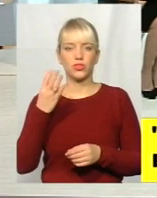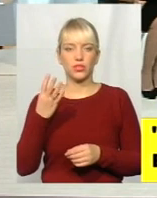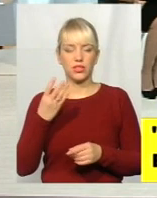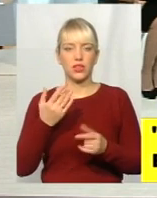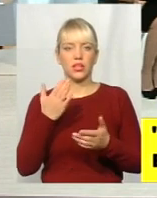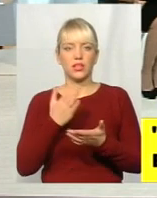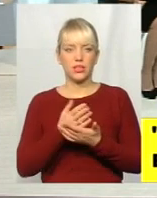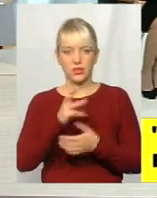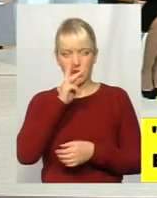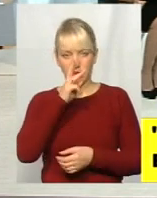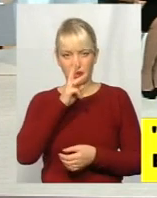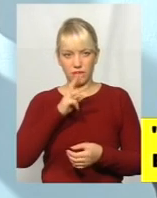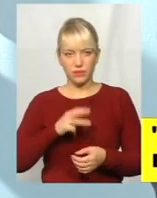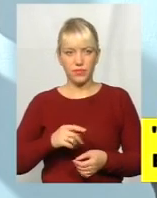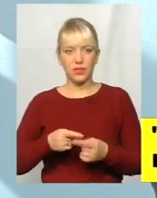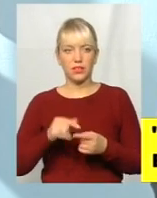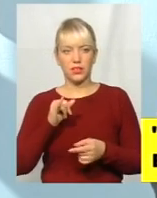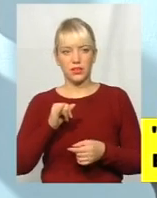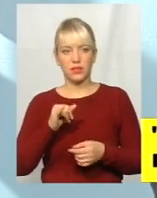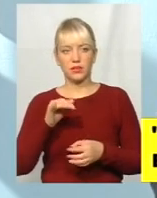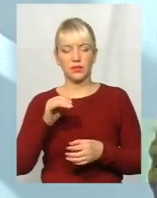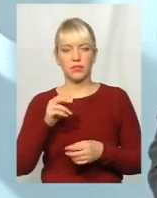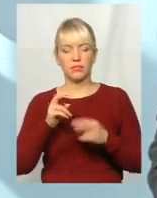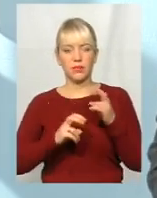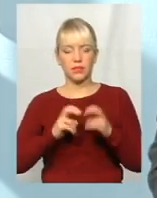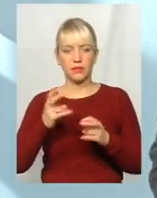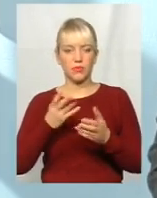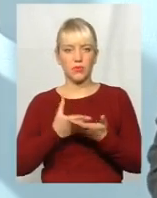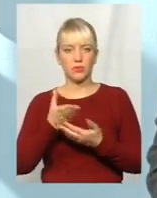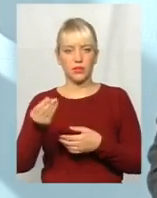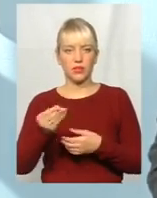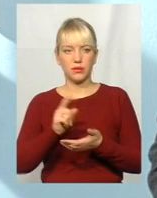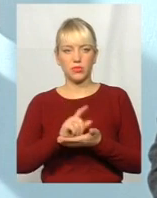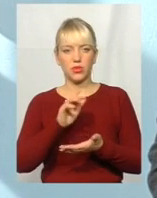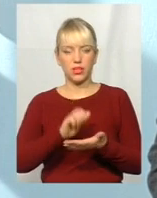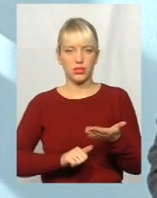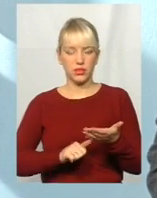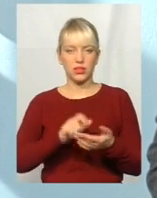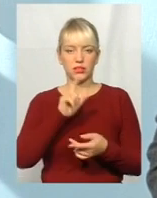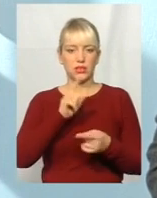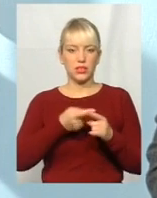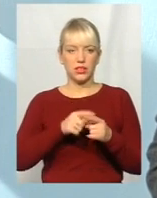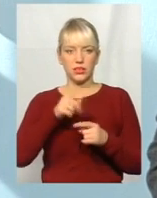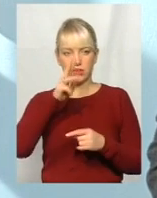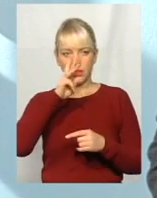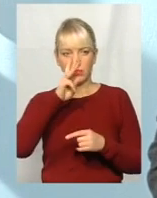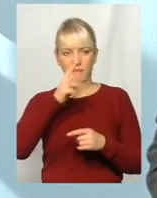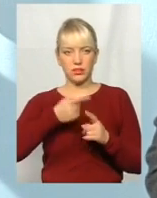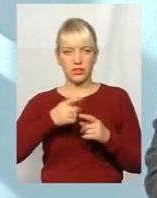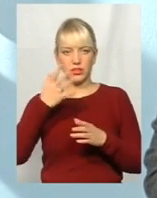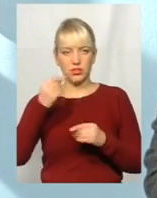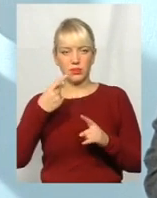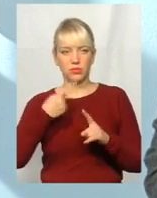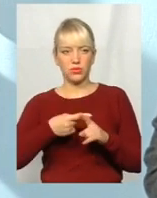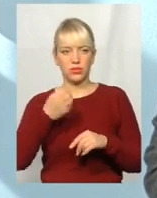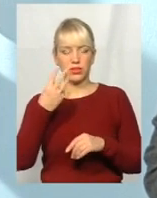2,04, є заробітна плата. Відповідно, підприємство повинно платити податки з цієї заробітної плати. Це десь ще